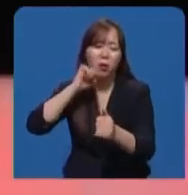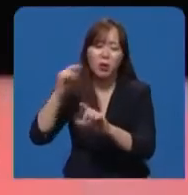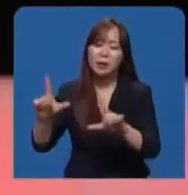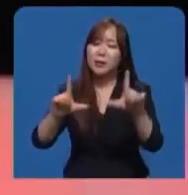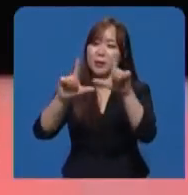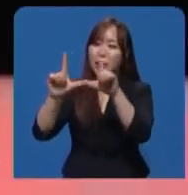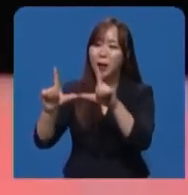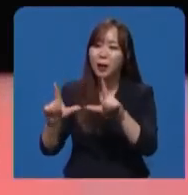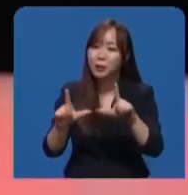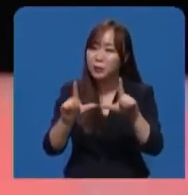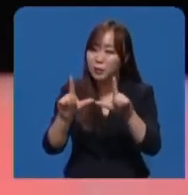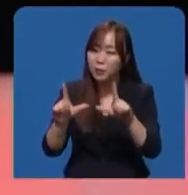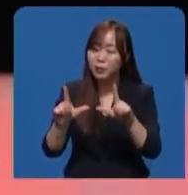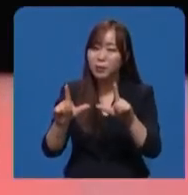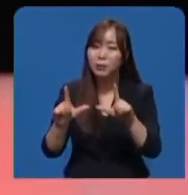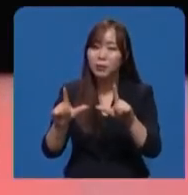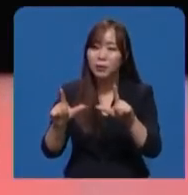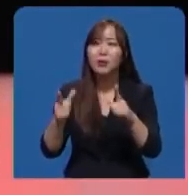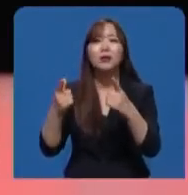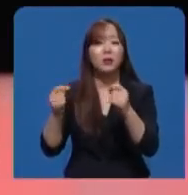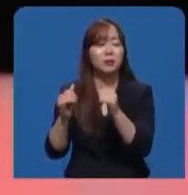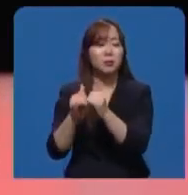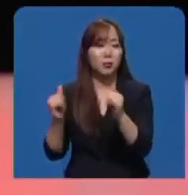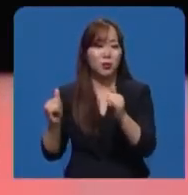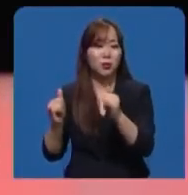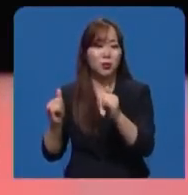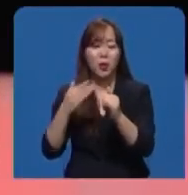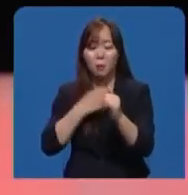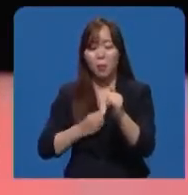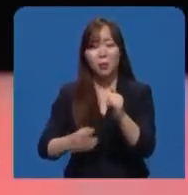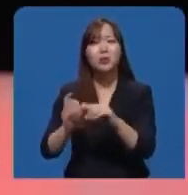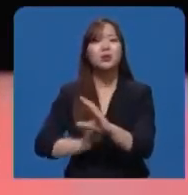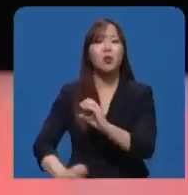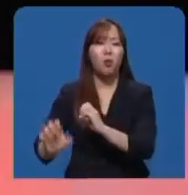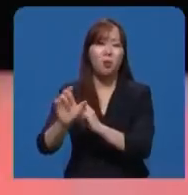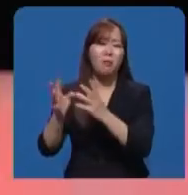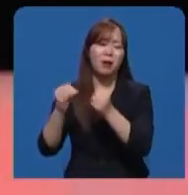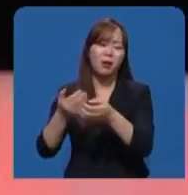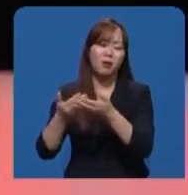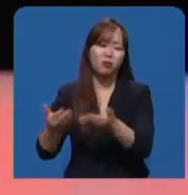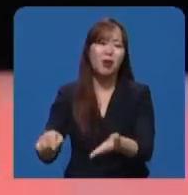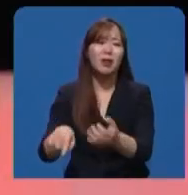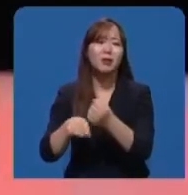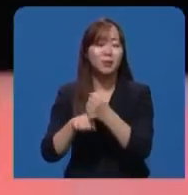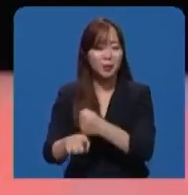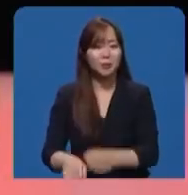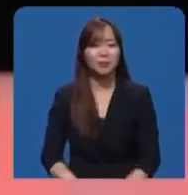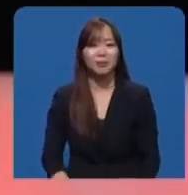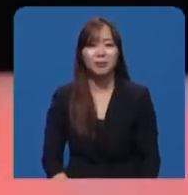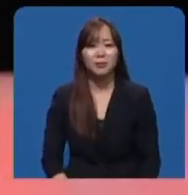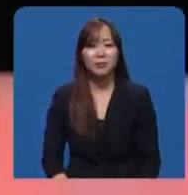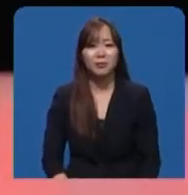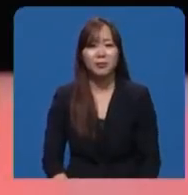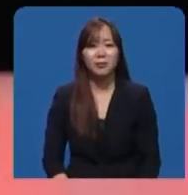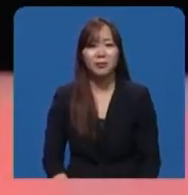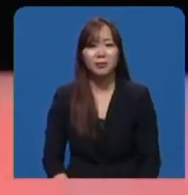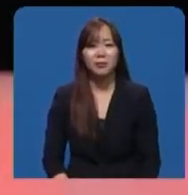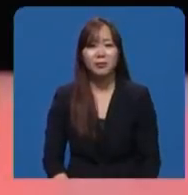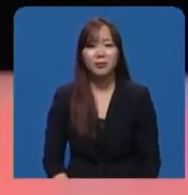사는 계층의 복지를 더 많이 주겠다 그 뜻입니다.